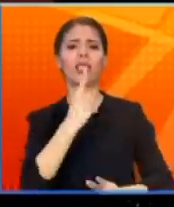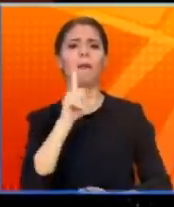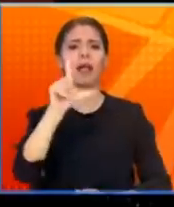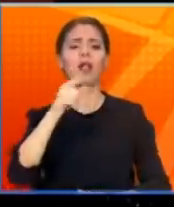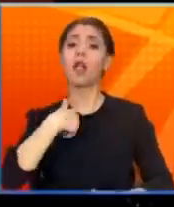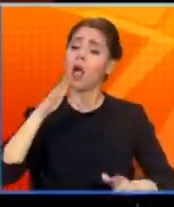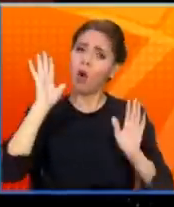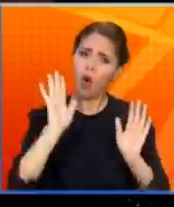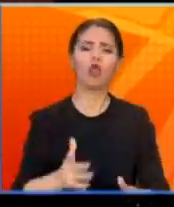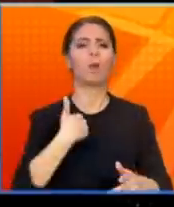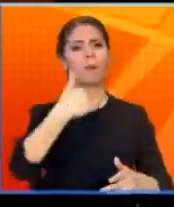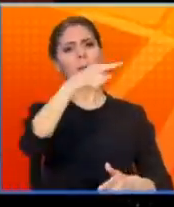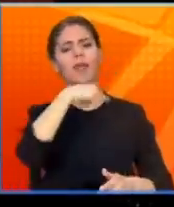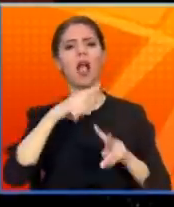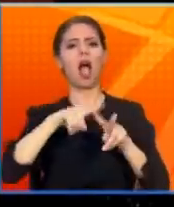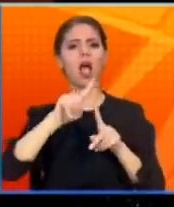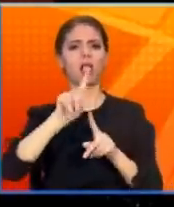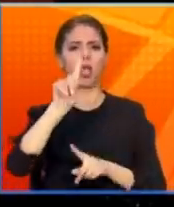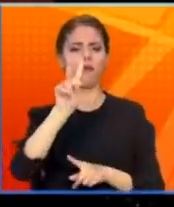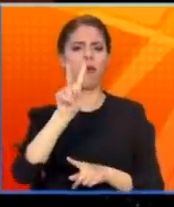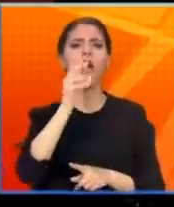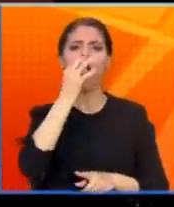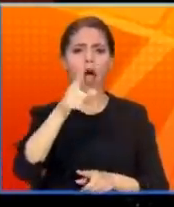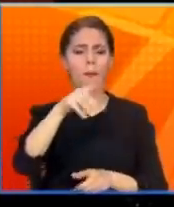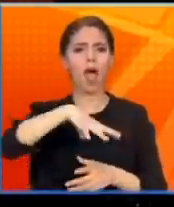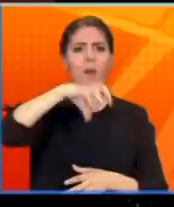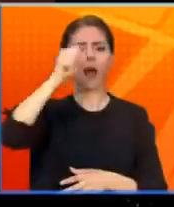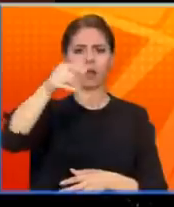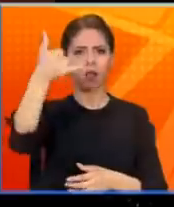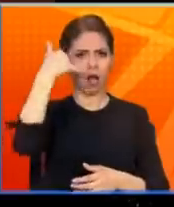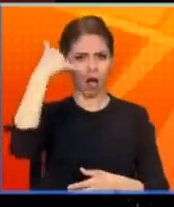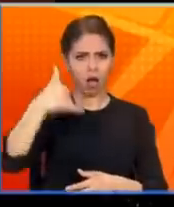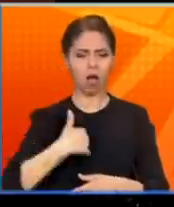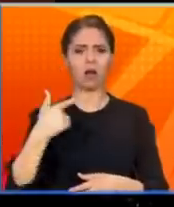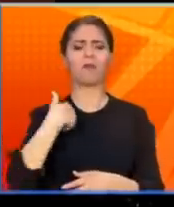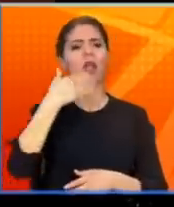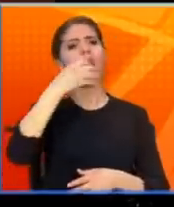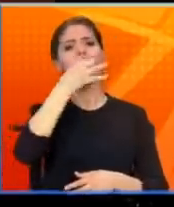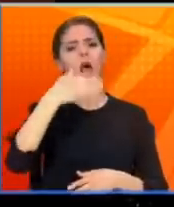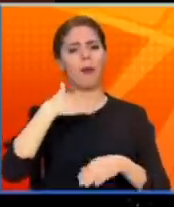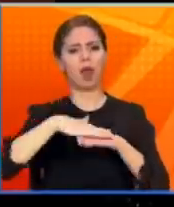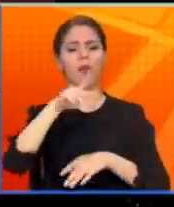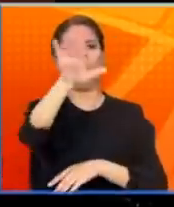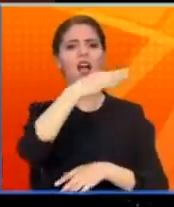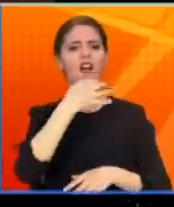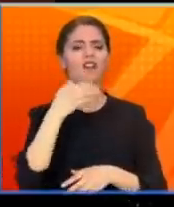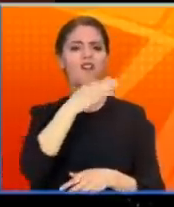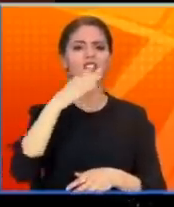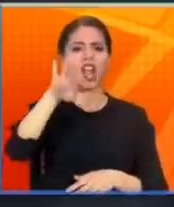bizi arayın sonra ATV Haber Merkezi olarak. Biz de haberini yapalım. O fırsatçıların böylelikle kendilerini ifşa etmiş